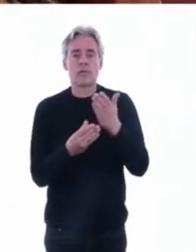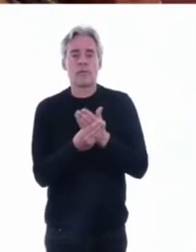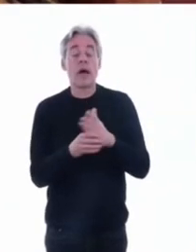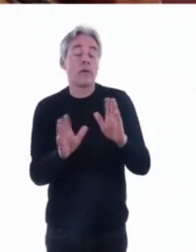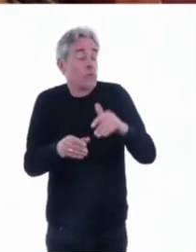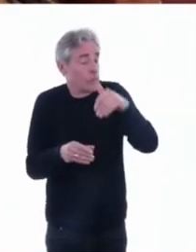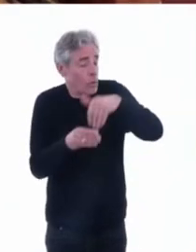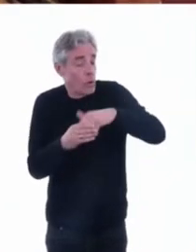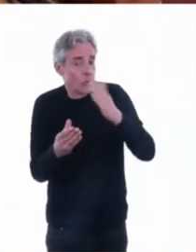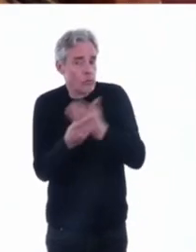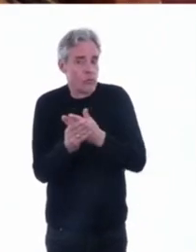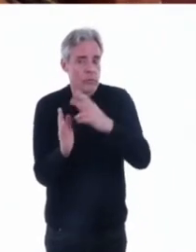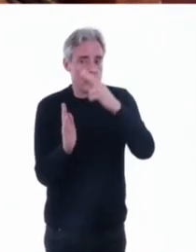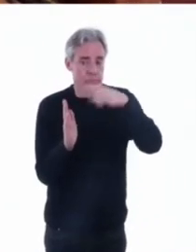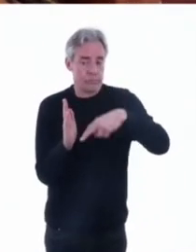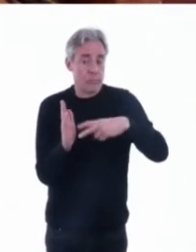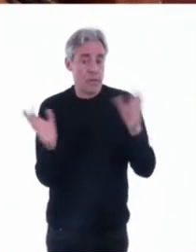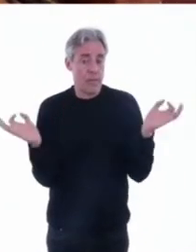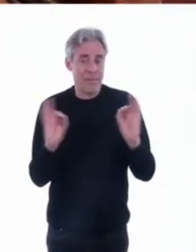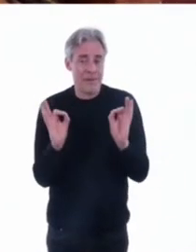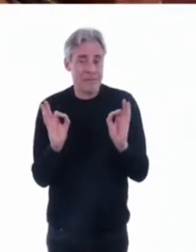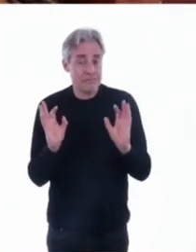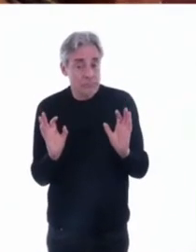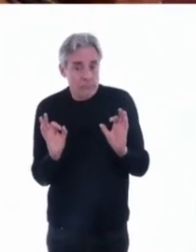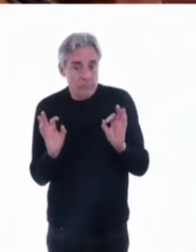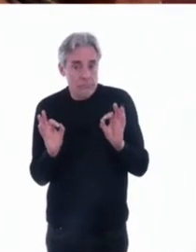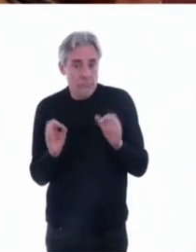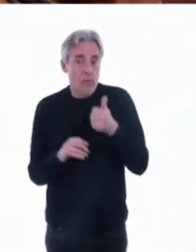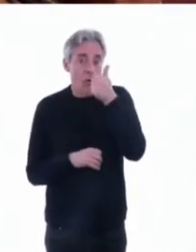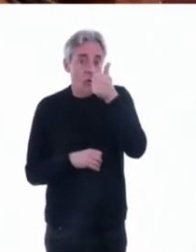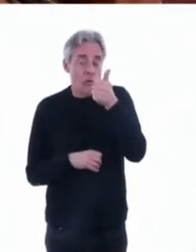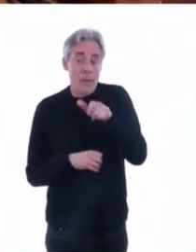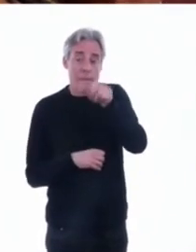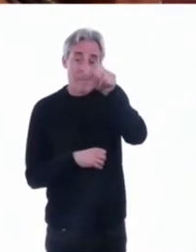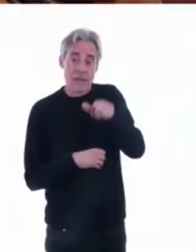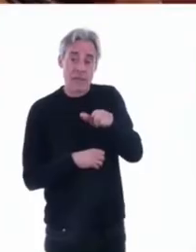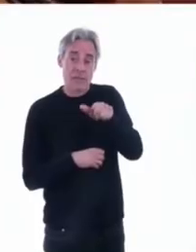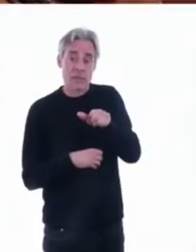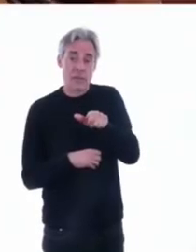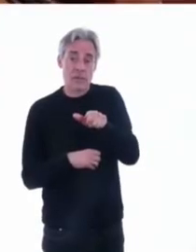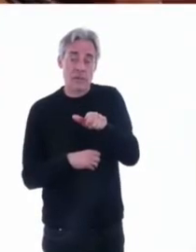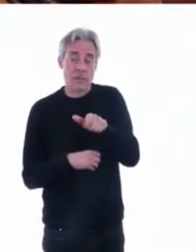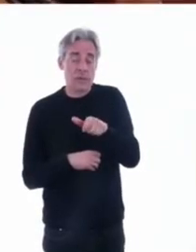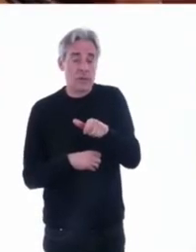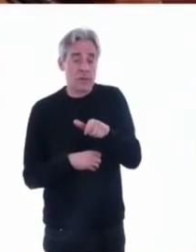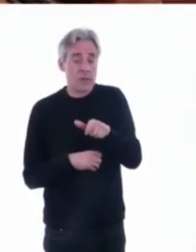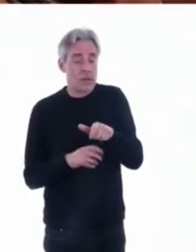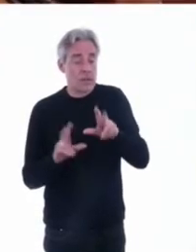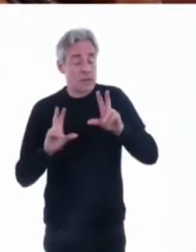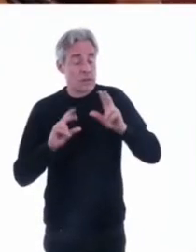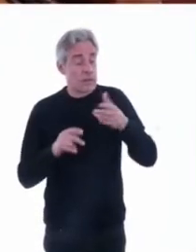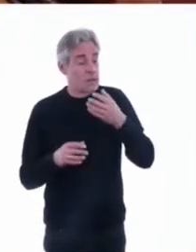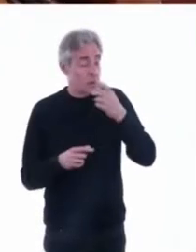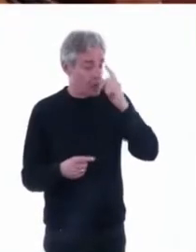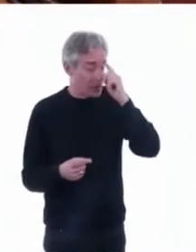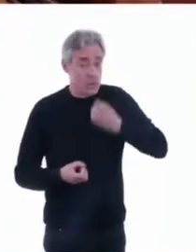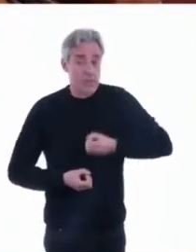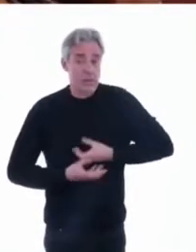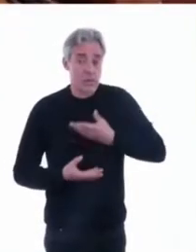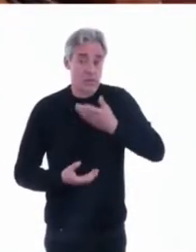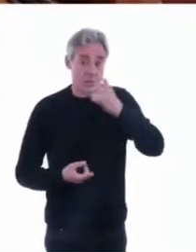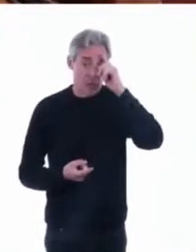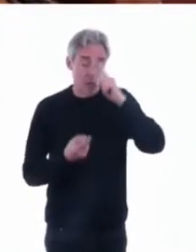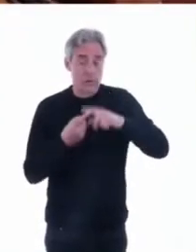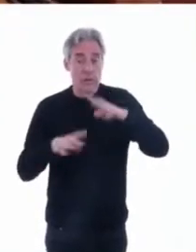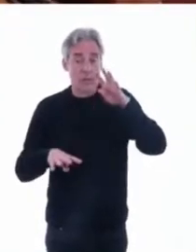à l'intérieur de ce document, il n'y a pas une seule personne qui parle des quartiers, qui parle des gens, il n'y a